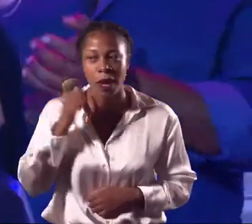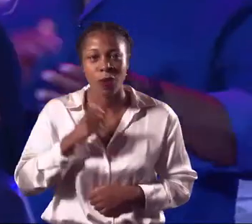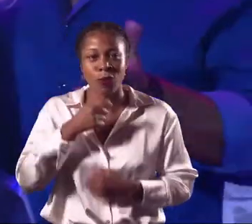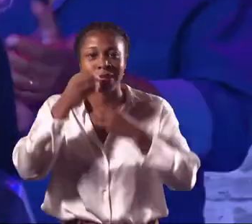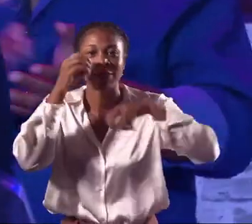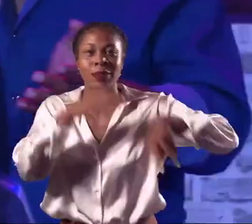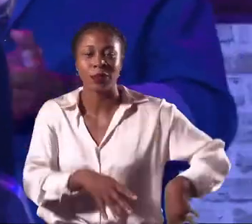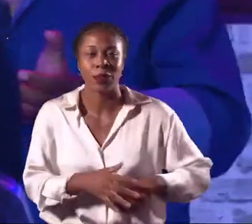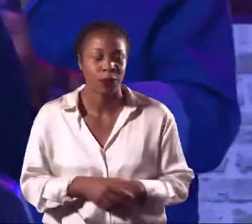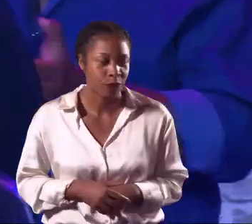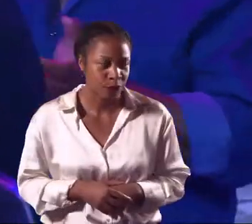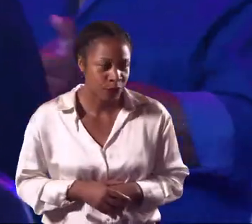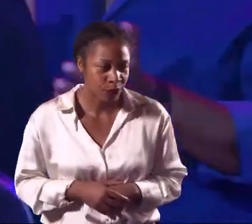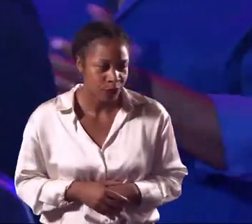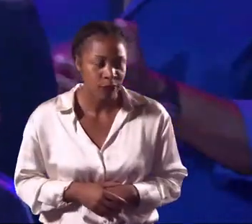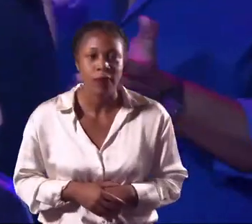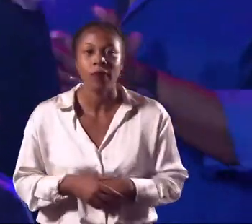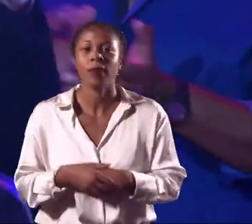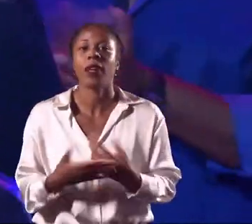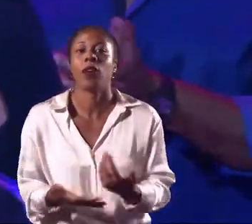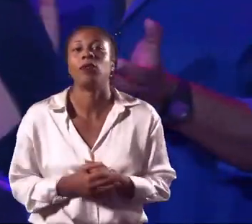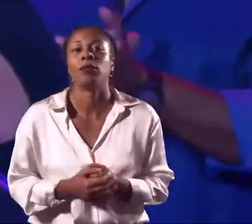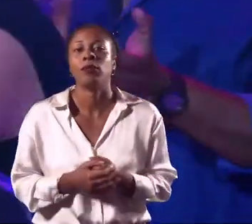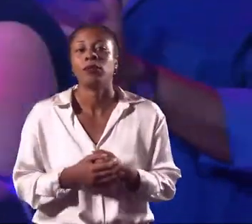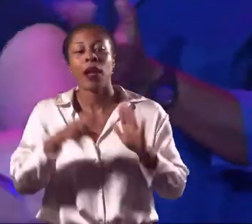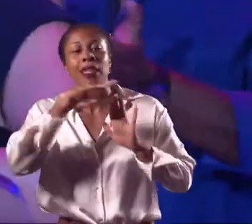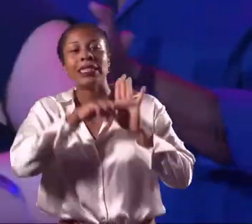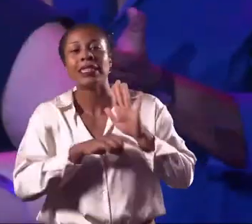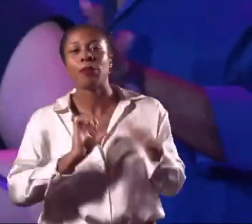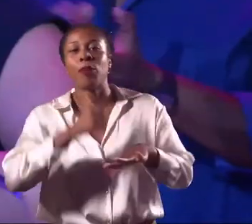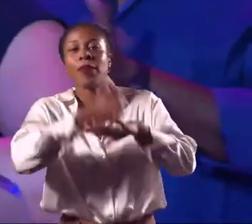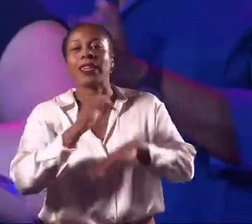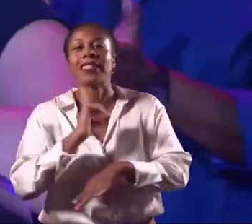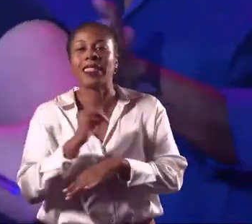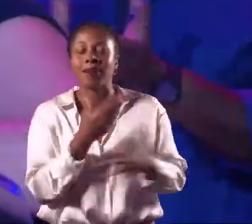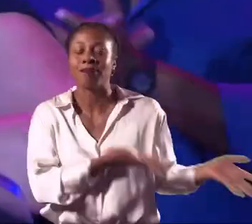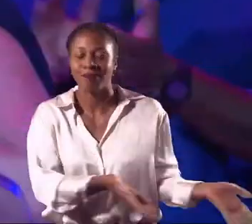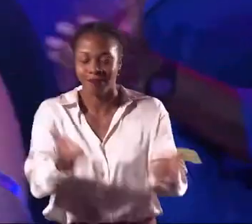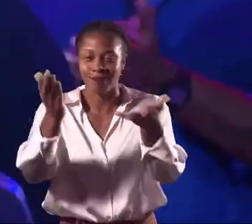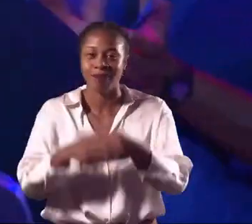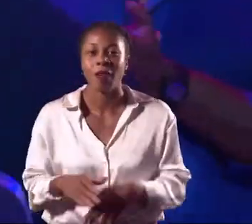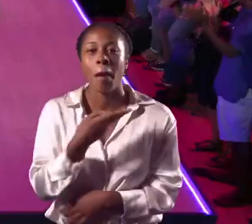Qui mène la liste pour déchouquer Macron, je vous demande d'accueillir Manon Aubry.